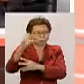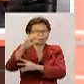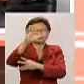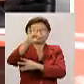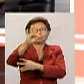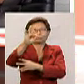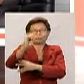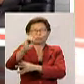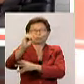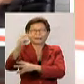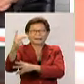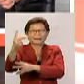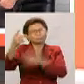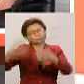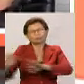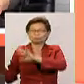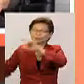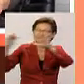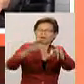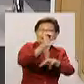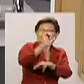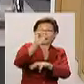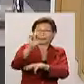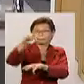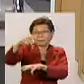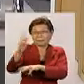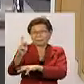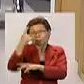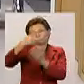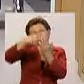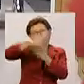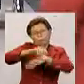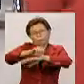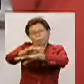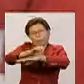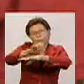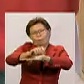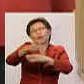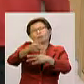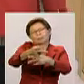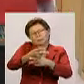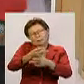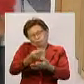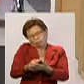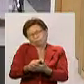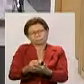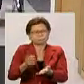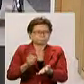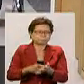790,000 lebih telah pun hadir ke Akpk untuk program kaunseling kredit, manakala lebih kurang